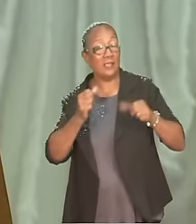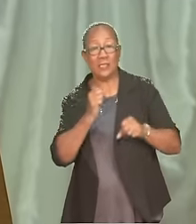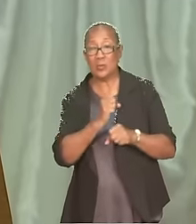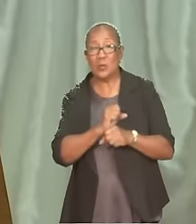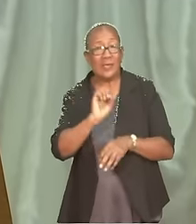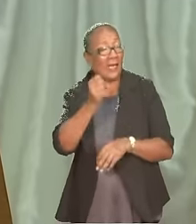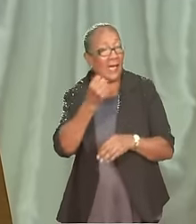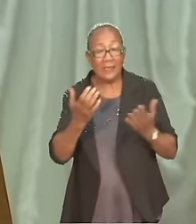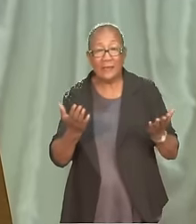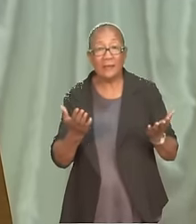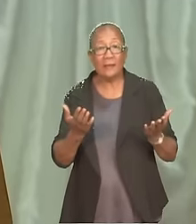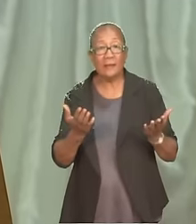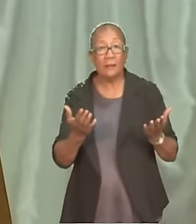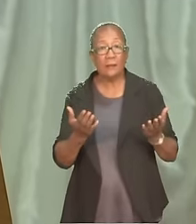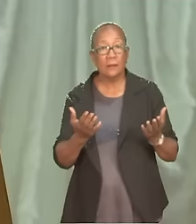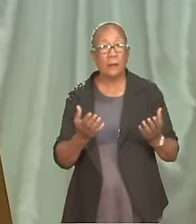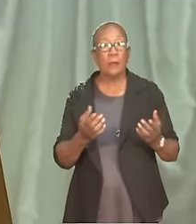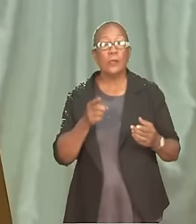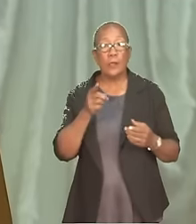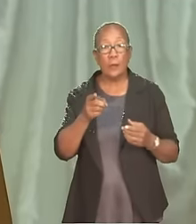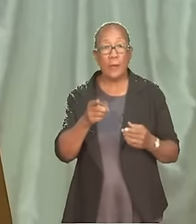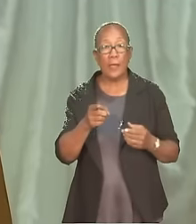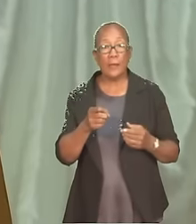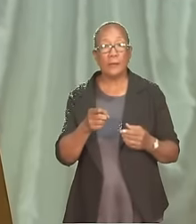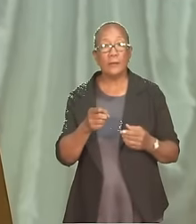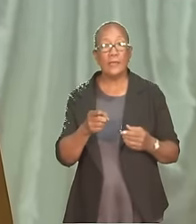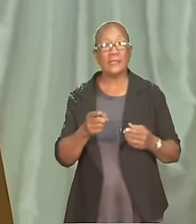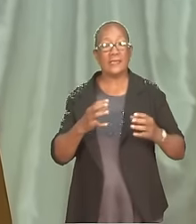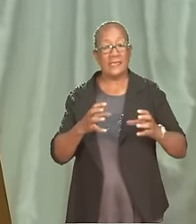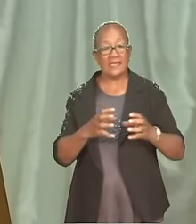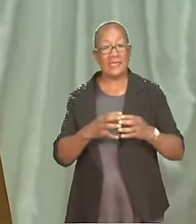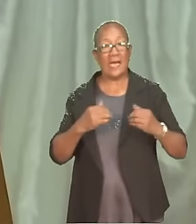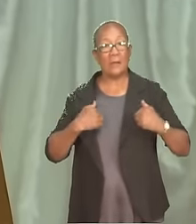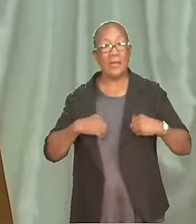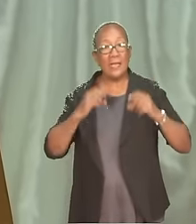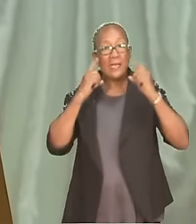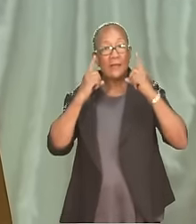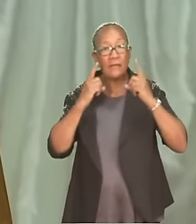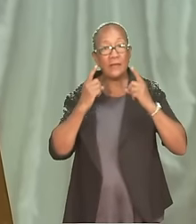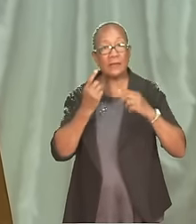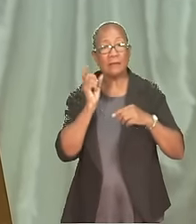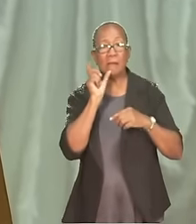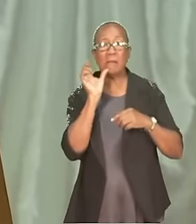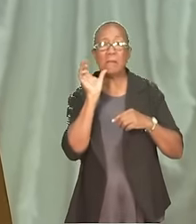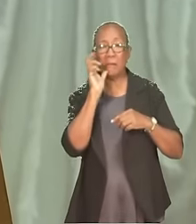correct. Je bent bezig die samenleving te misleiden. We hebben onze comité